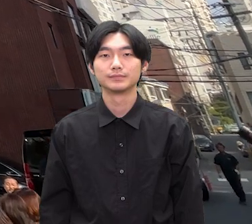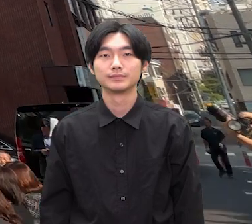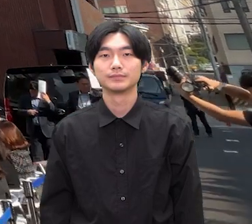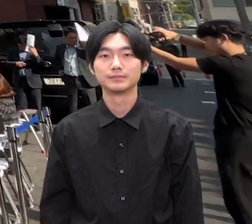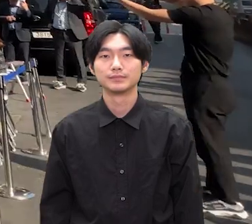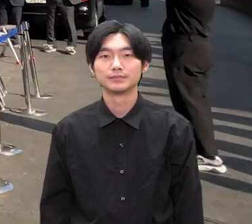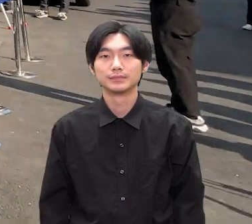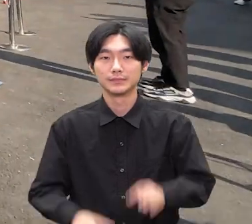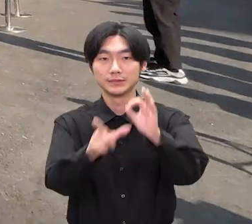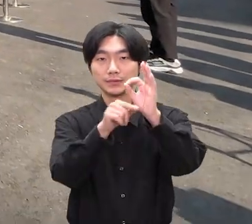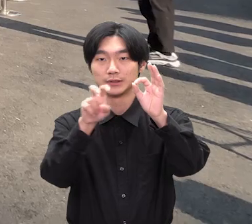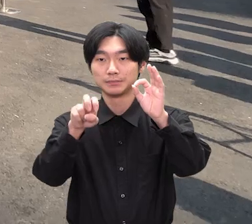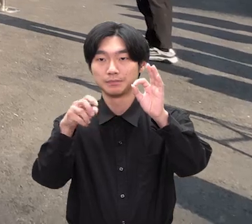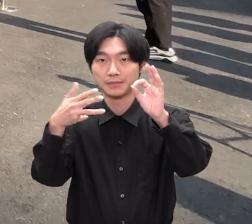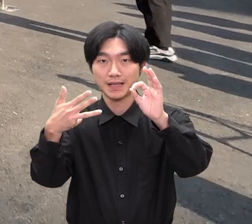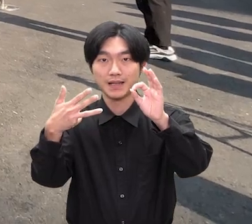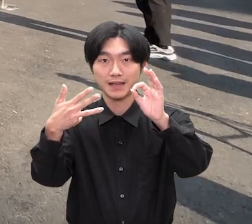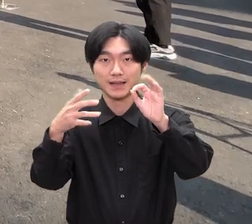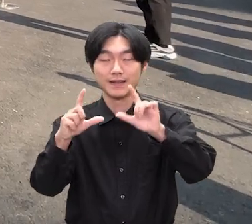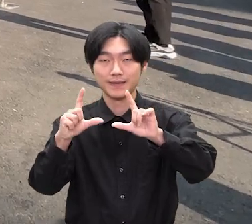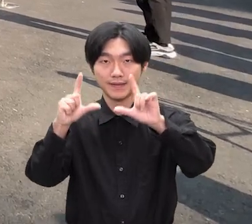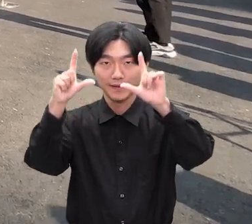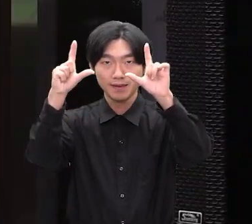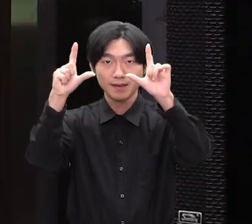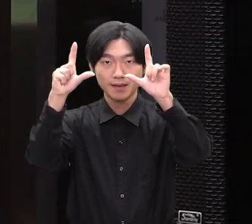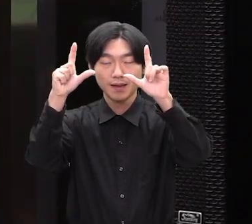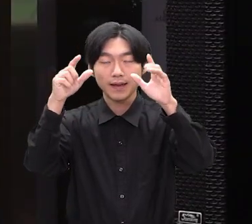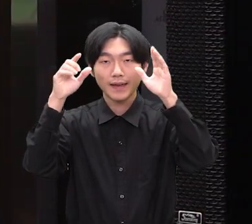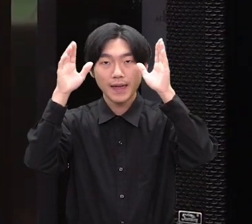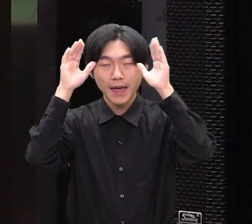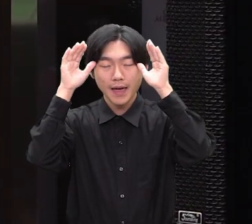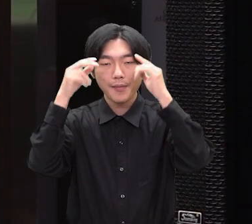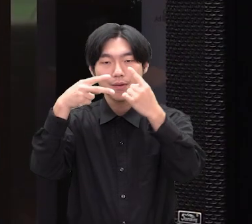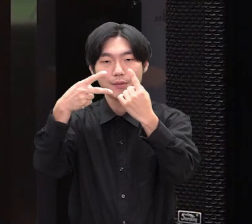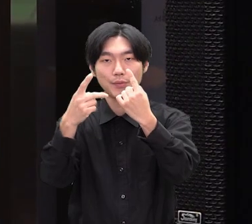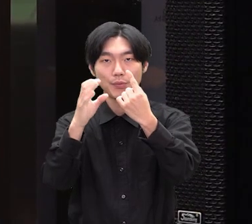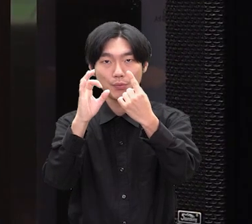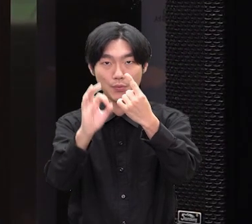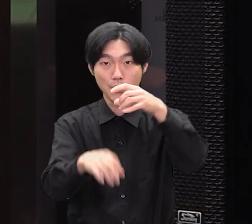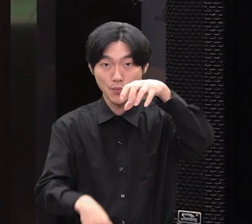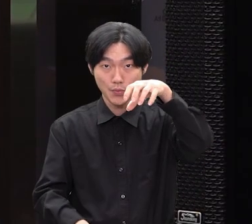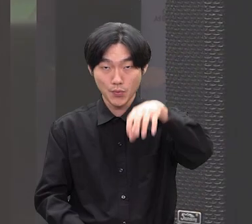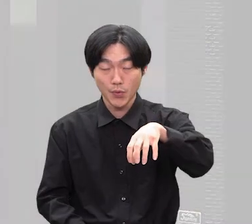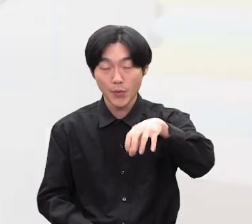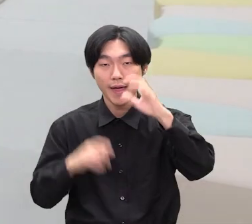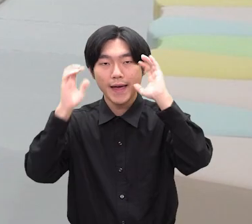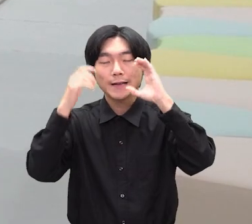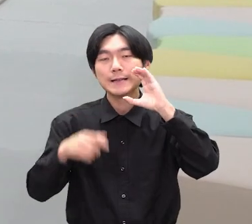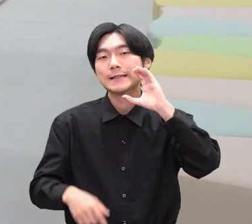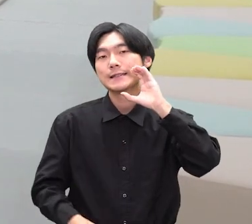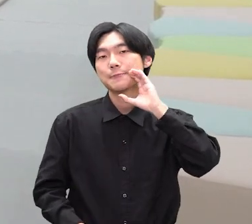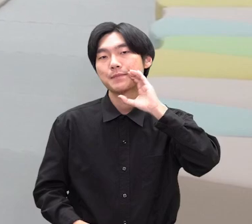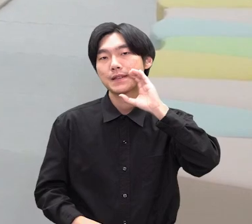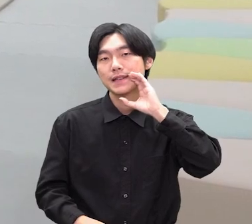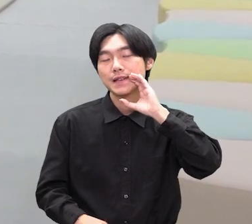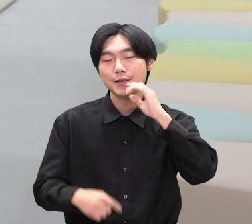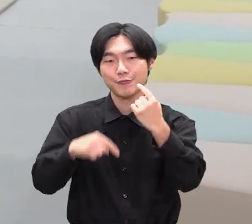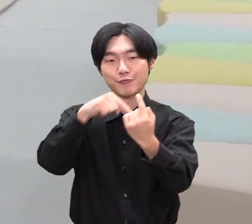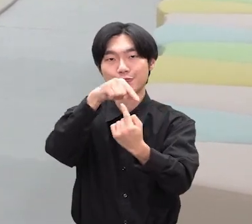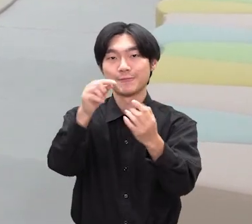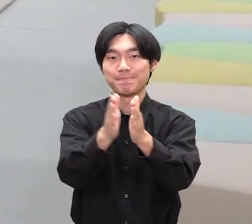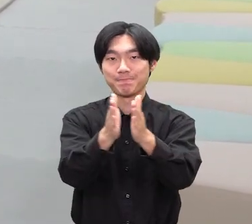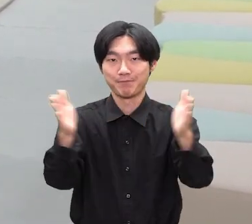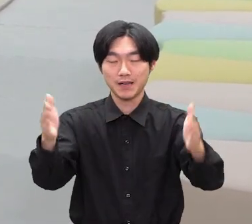알아보겠습니다 지난 28일 서울형 키즈 카페 개봉 1동점 개관식이 열렸습니다 연면적